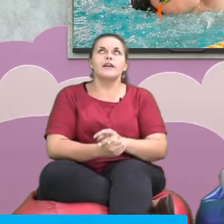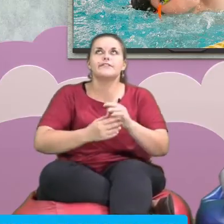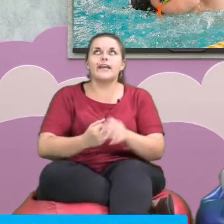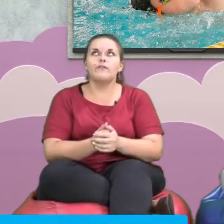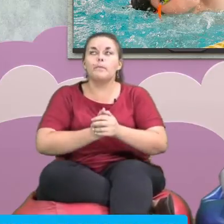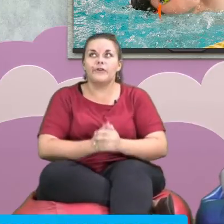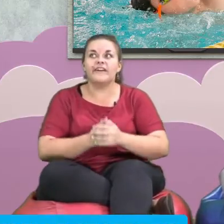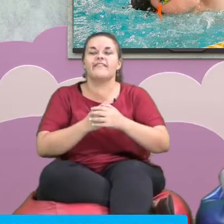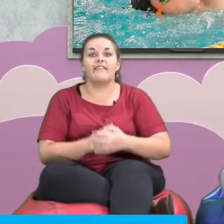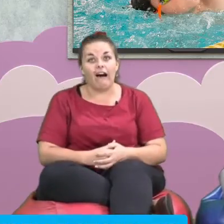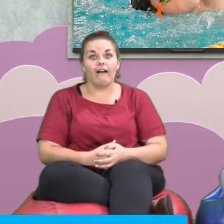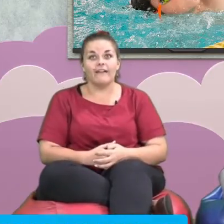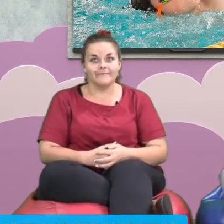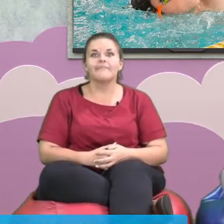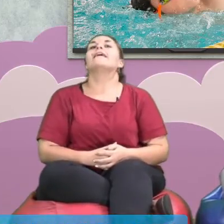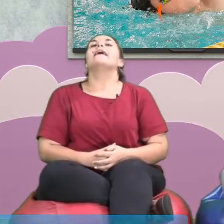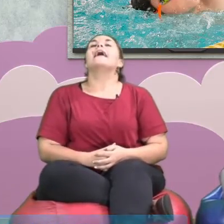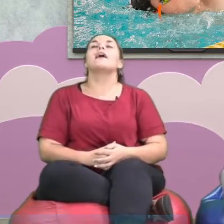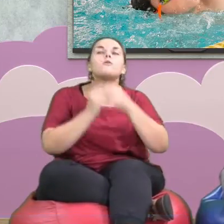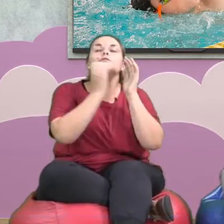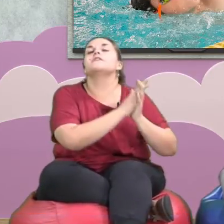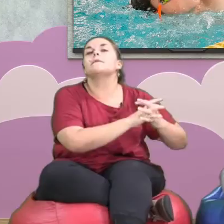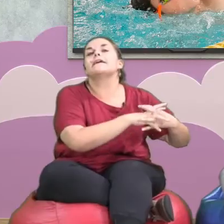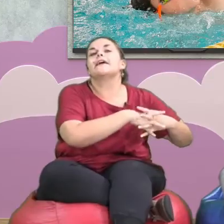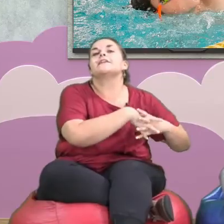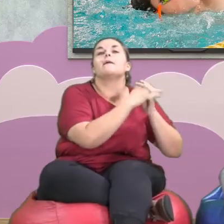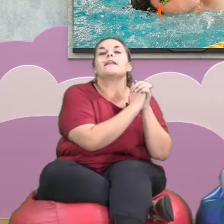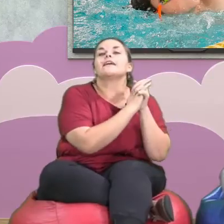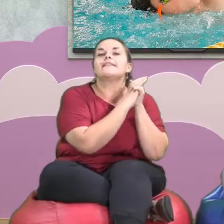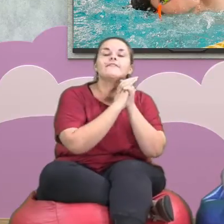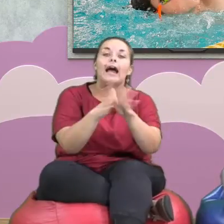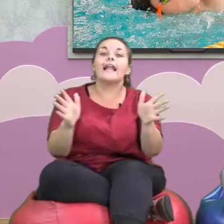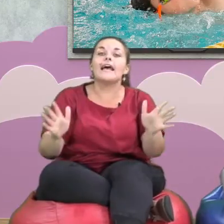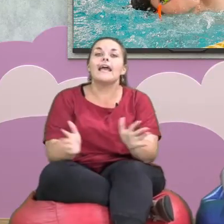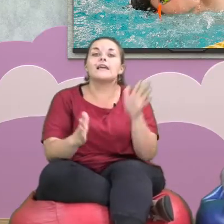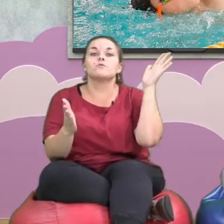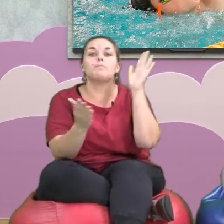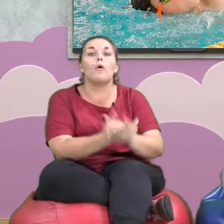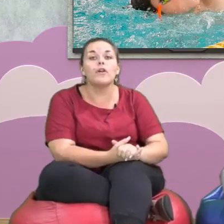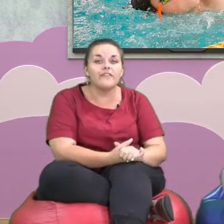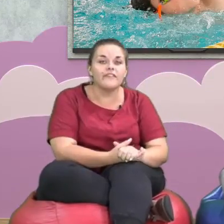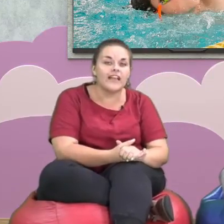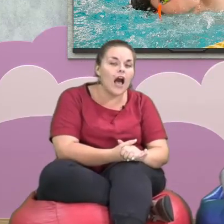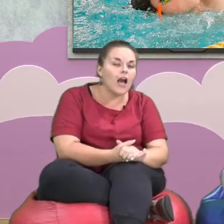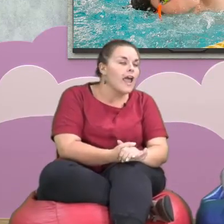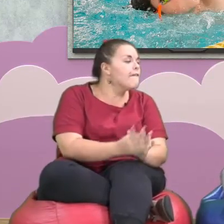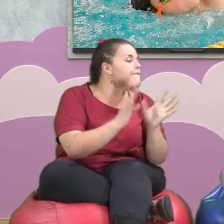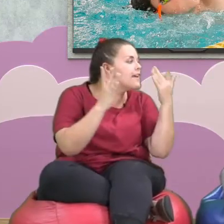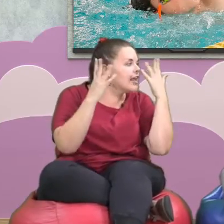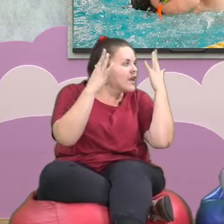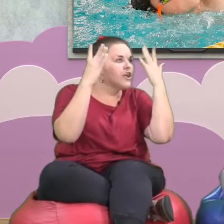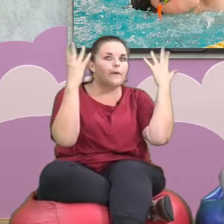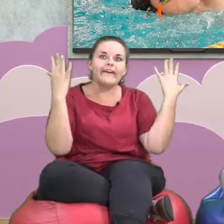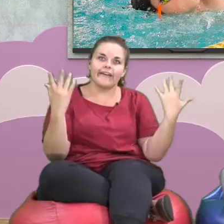is suiwelprodukte dag. Ja. En ons wil vir hulle weer Dairy's baie dankie sê, want hulle is ons borg vir vandag